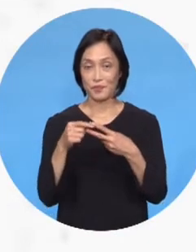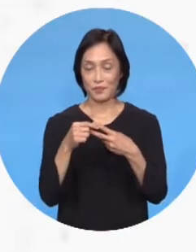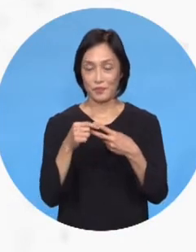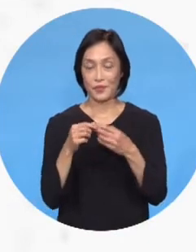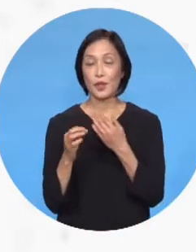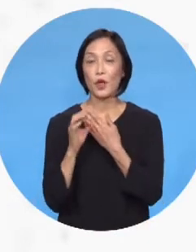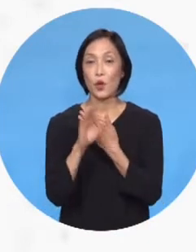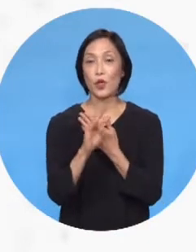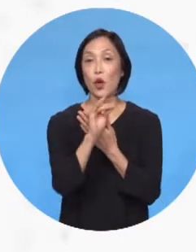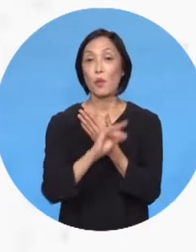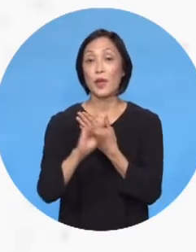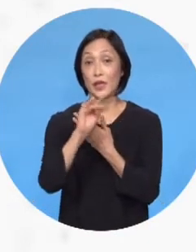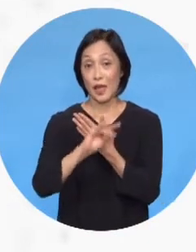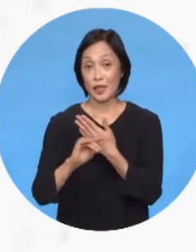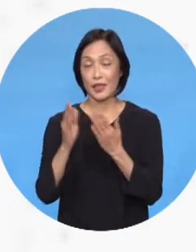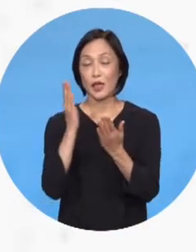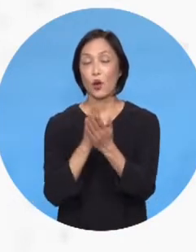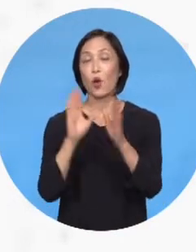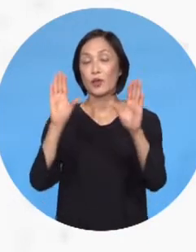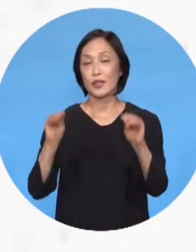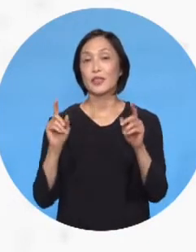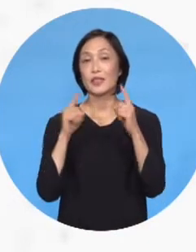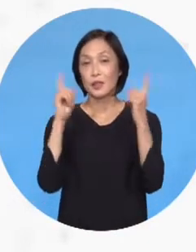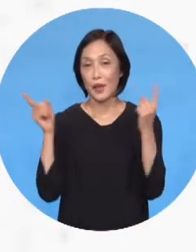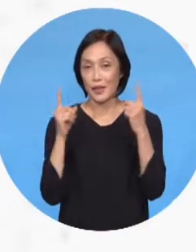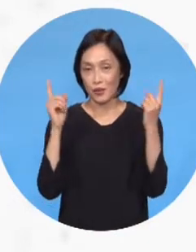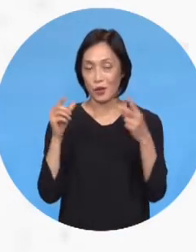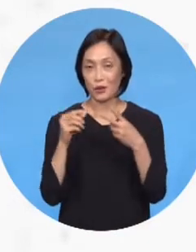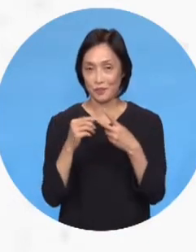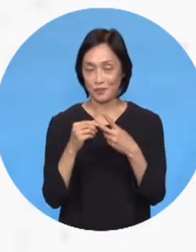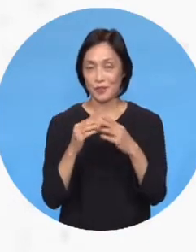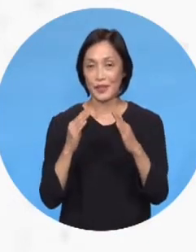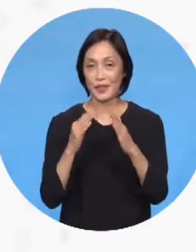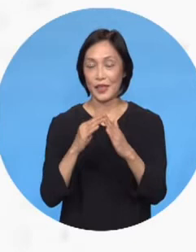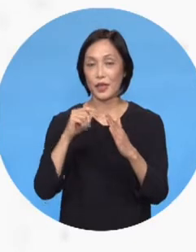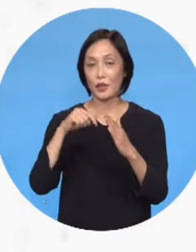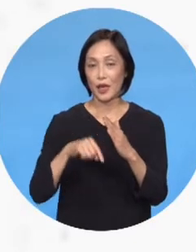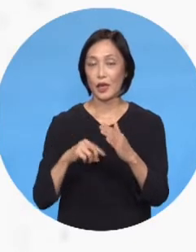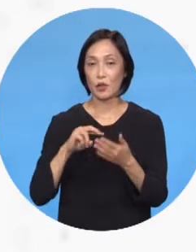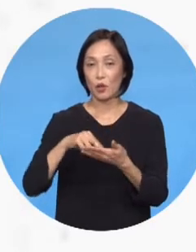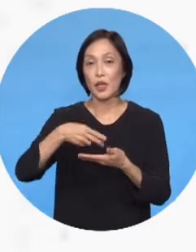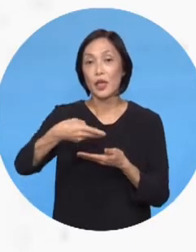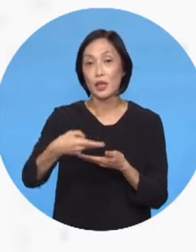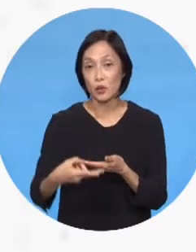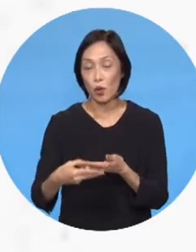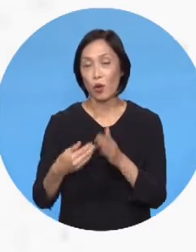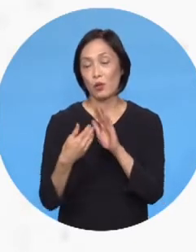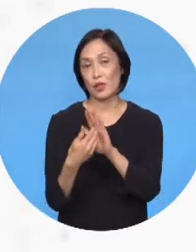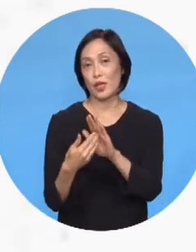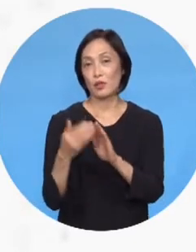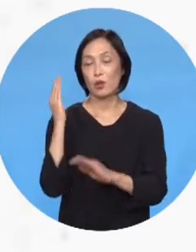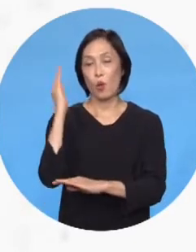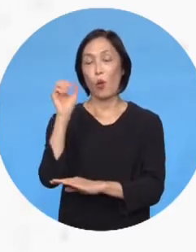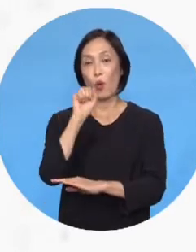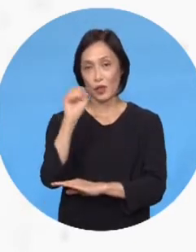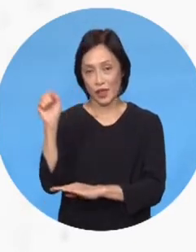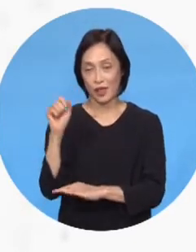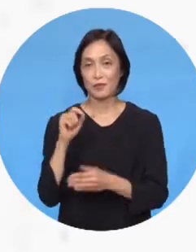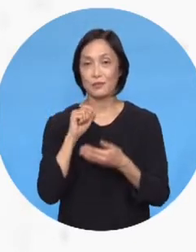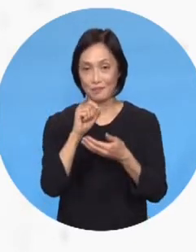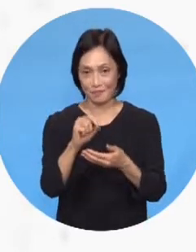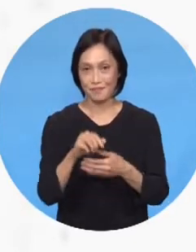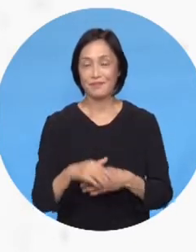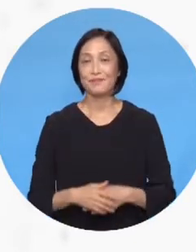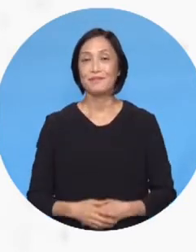欺の根絶に向けて行われたイベント、そして自宅での転倒を防ぐための講座についてお送りします